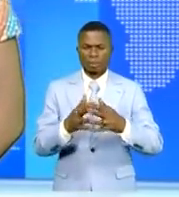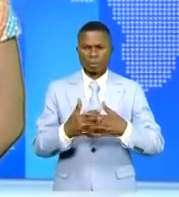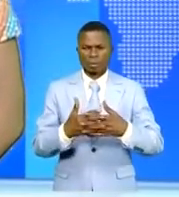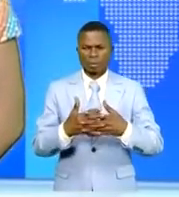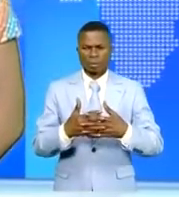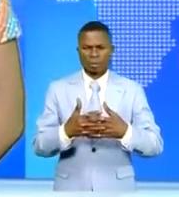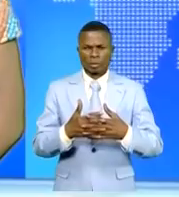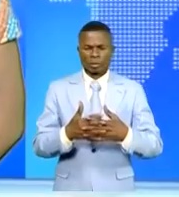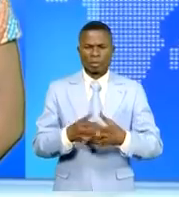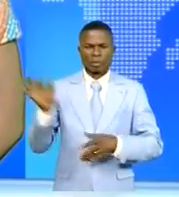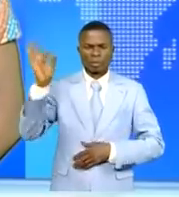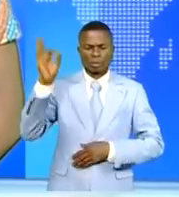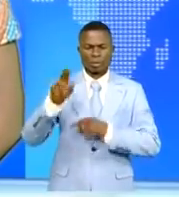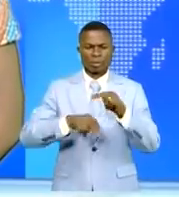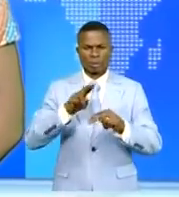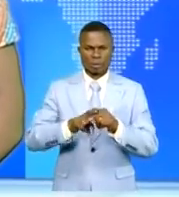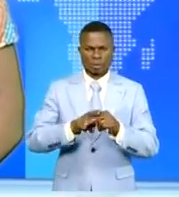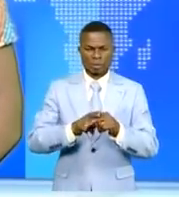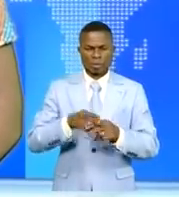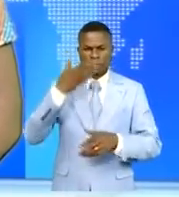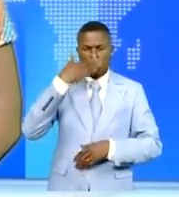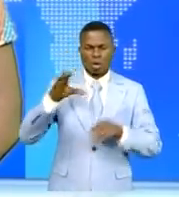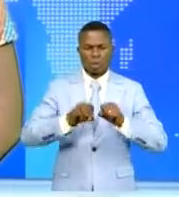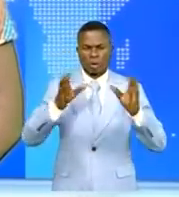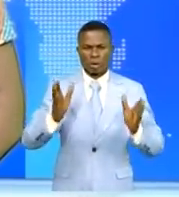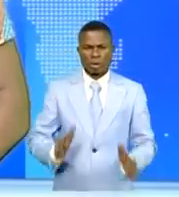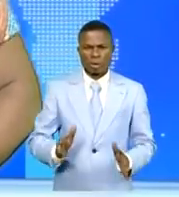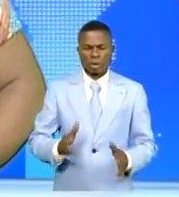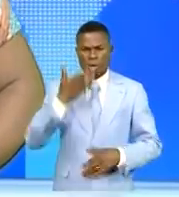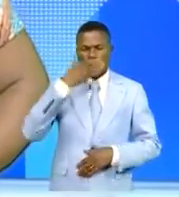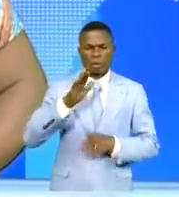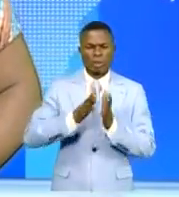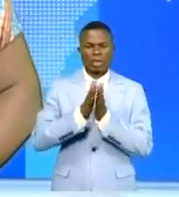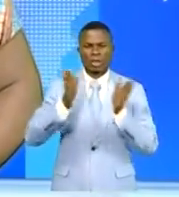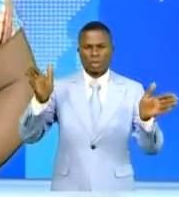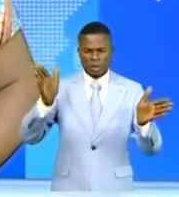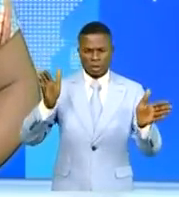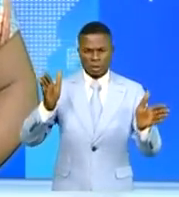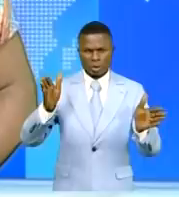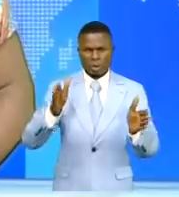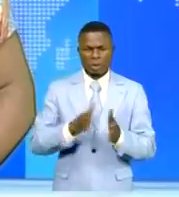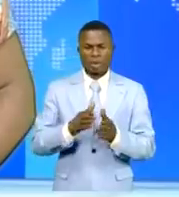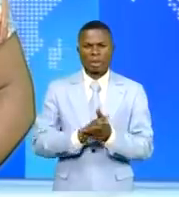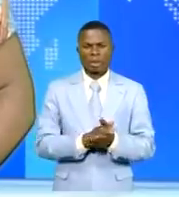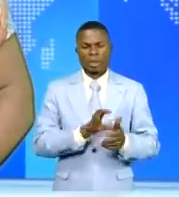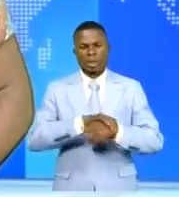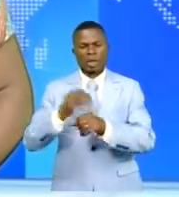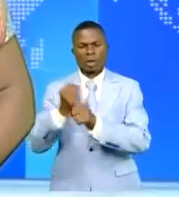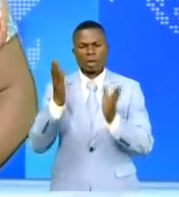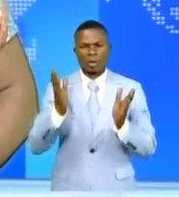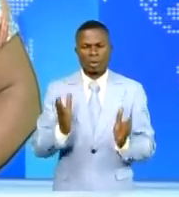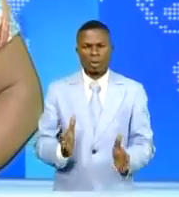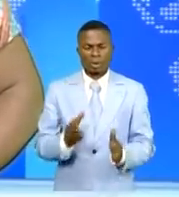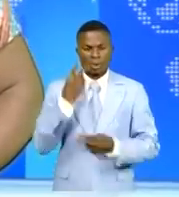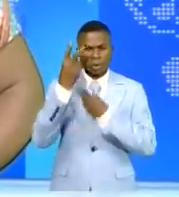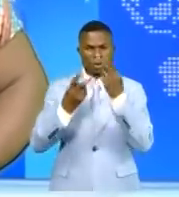Fonds forestier national, l'hôpital du Cinquantenaire, le directeur général du FFN a conduit son personnel dans une